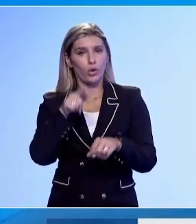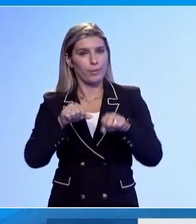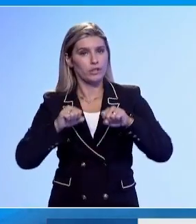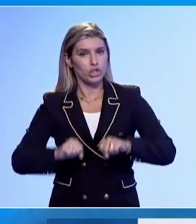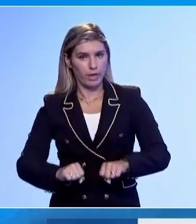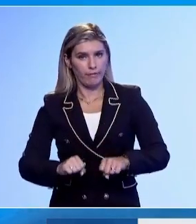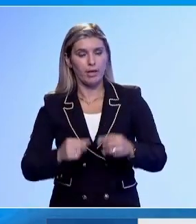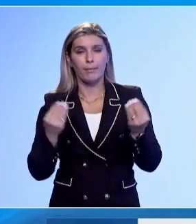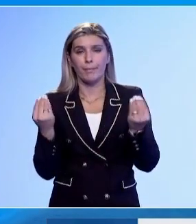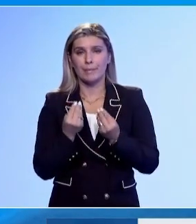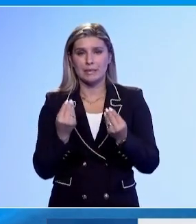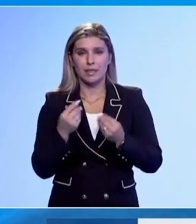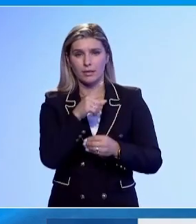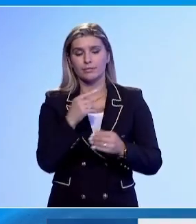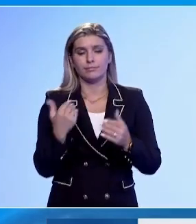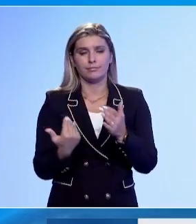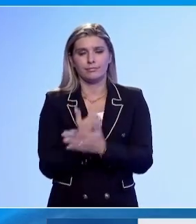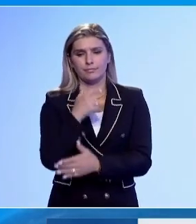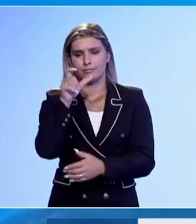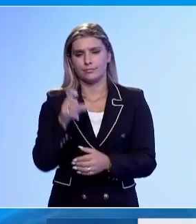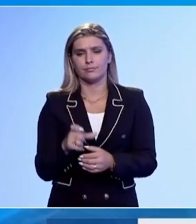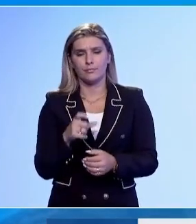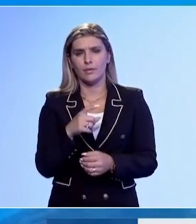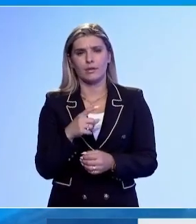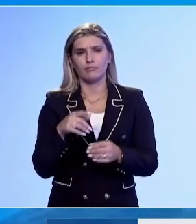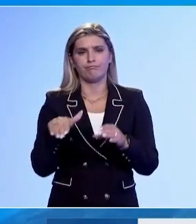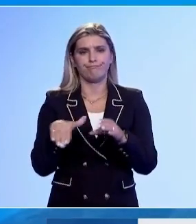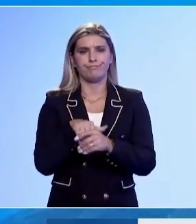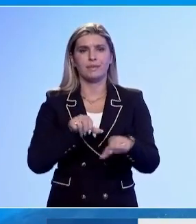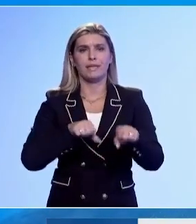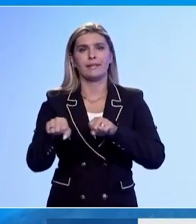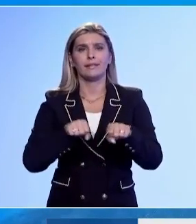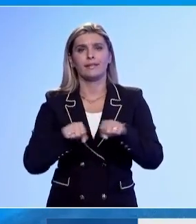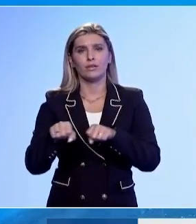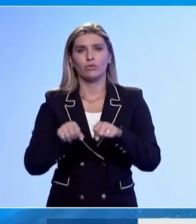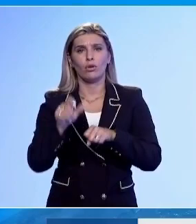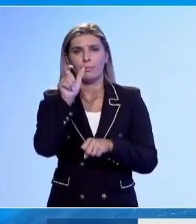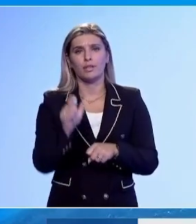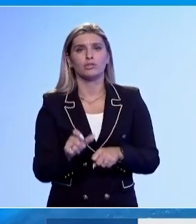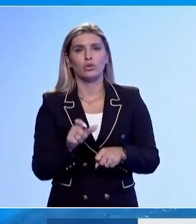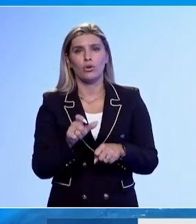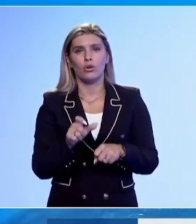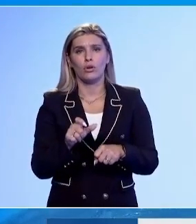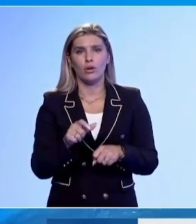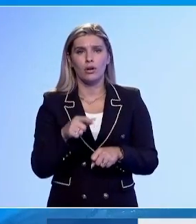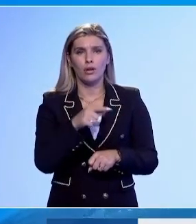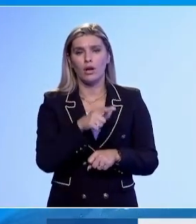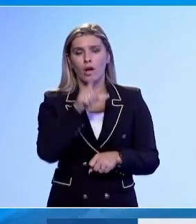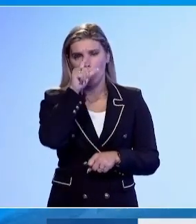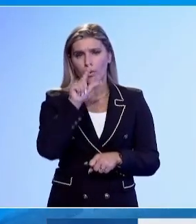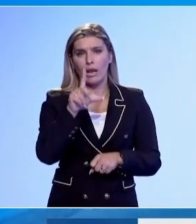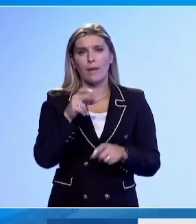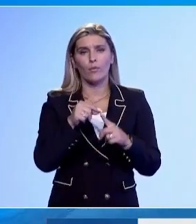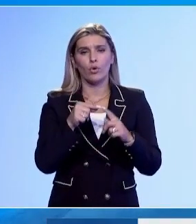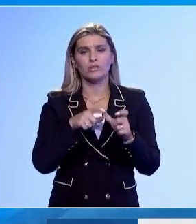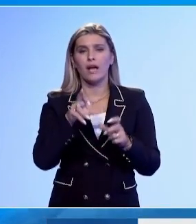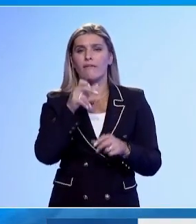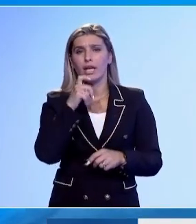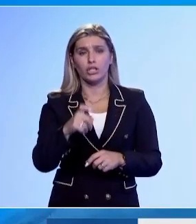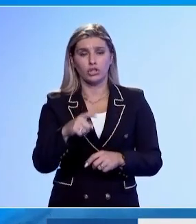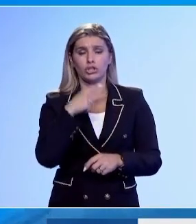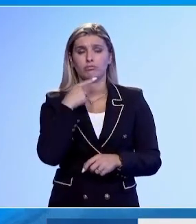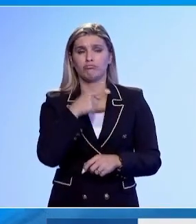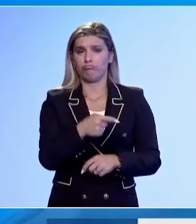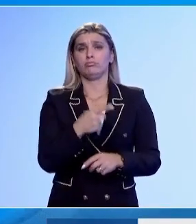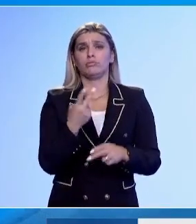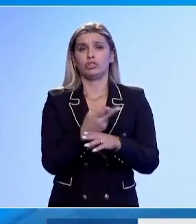i Radojçica Rado Mioričić, drejtor në komunën e Leposaviçit, e cenon karakterin e shtetit dhe